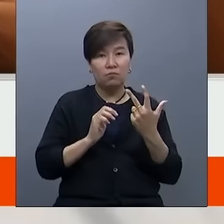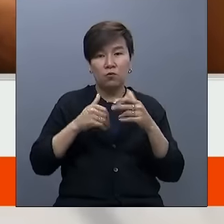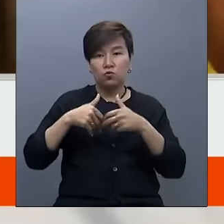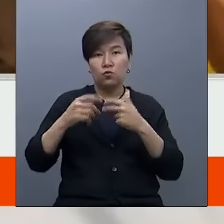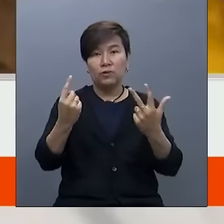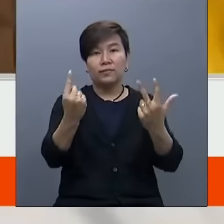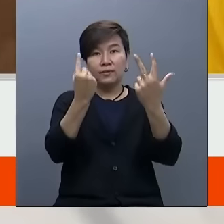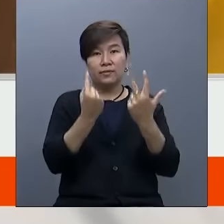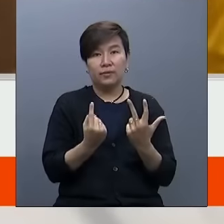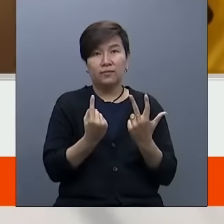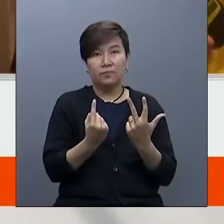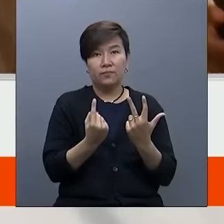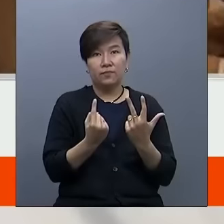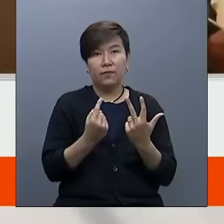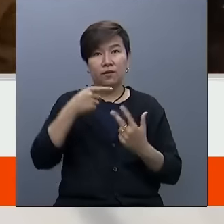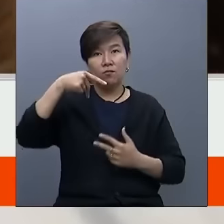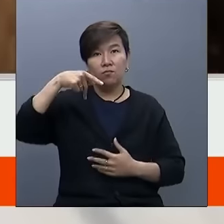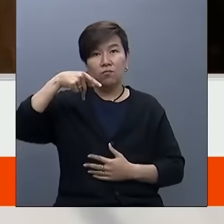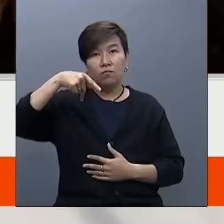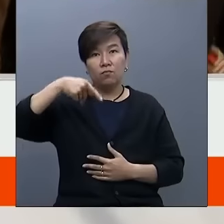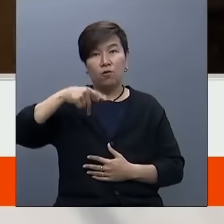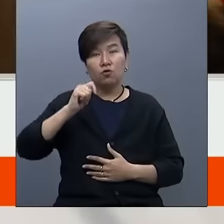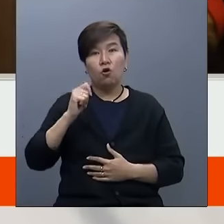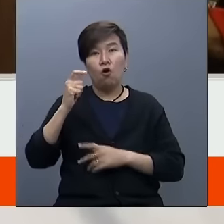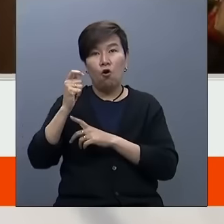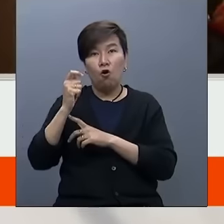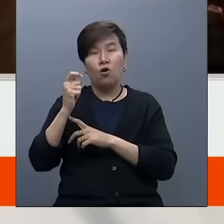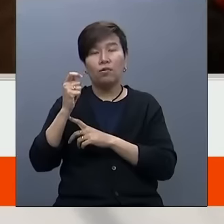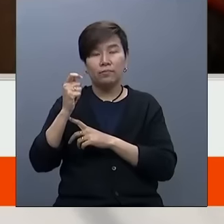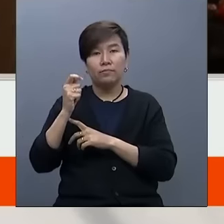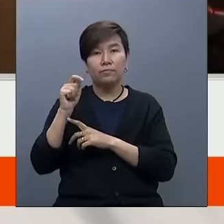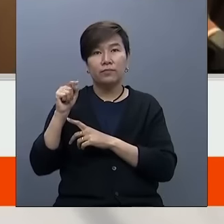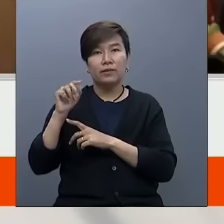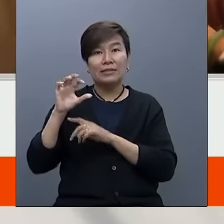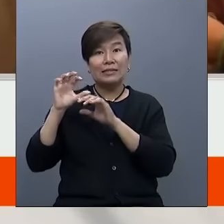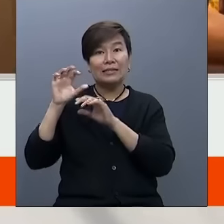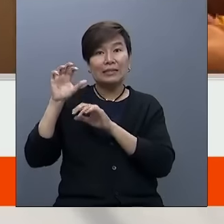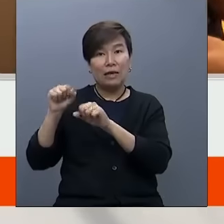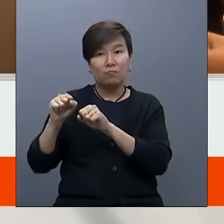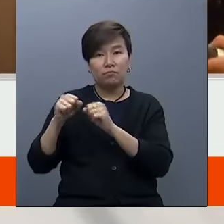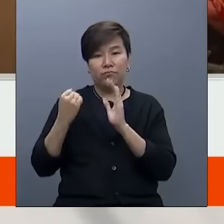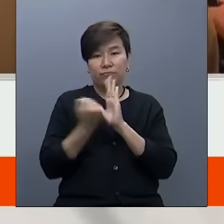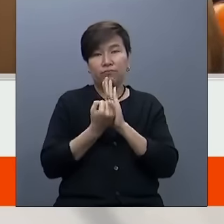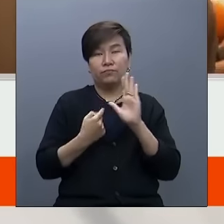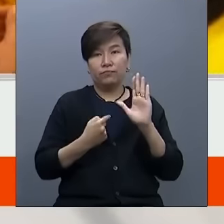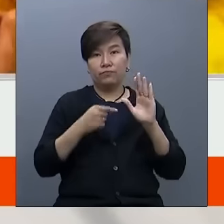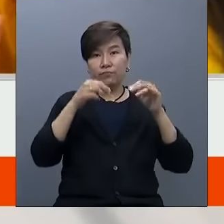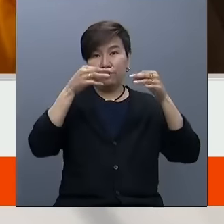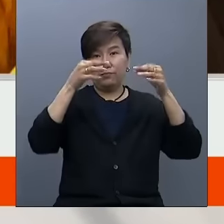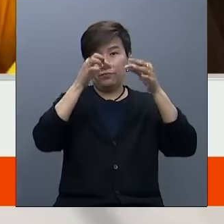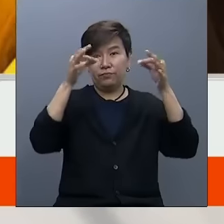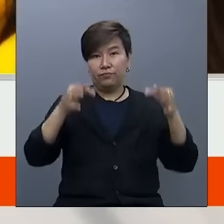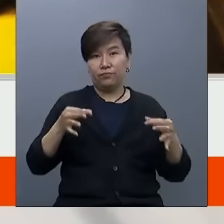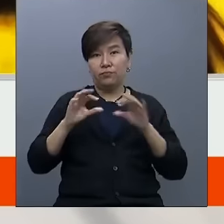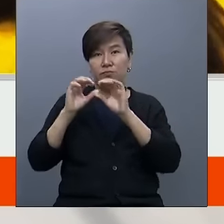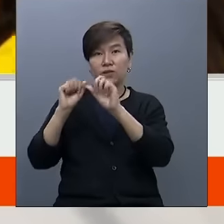มายจับคนที่ยศสูงคือพันตำรวจเอกระดับรองผู้บังคับการถูกไหมฮะออกหมายจับอันนี้ศาลอนุญาตหมายจับแต่ในส่วนของท่านรองผบ.ตร.